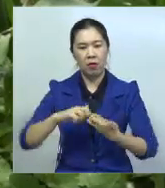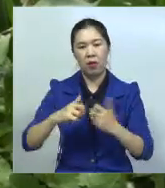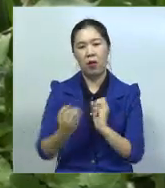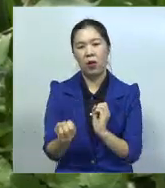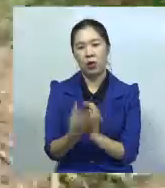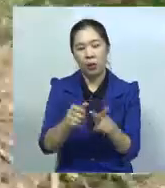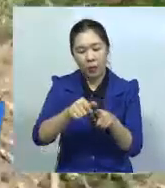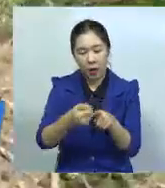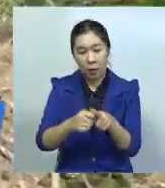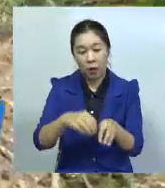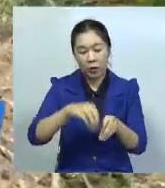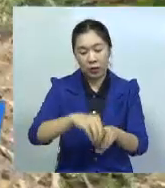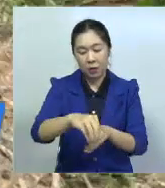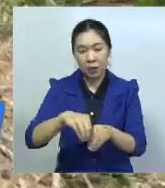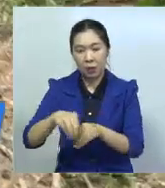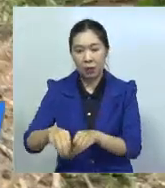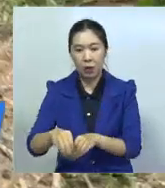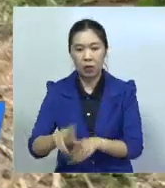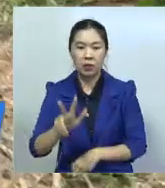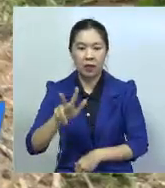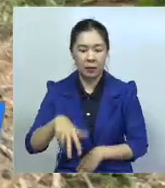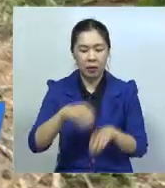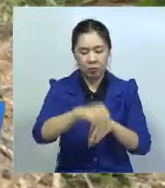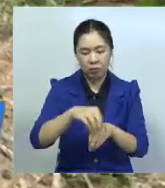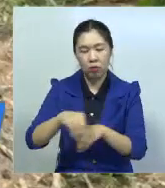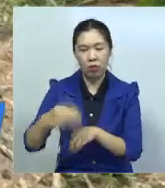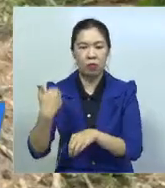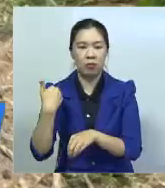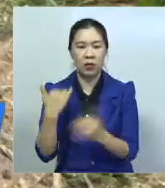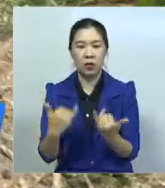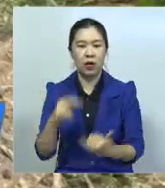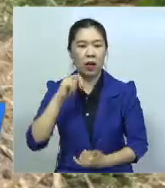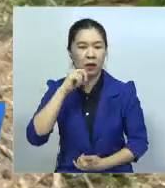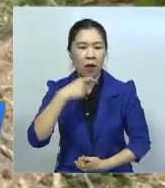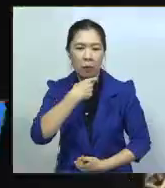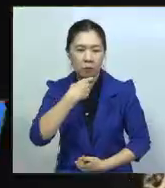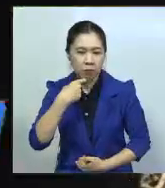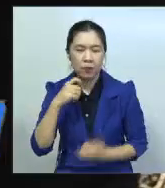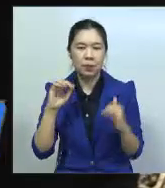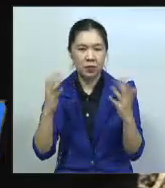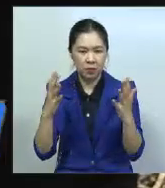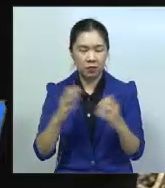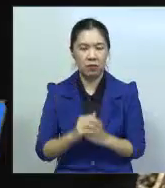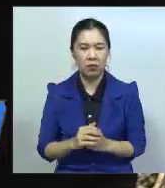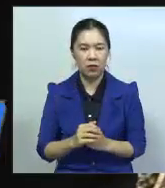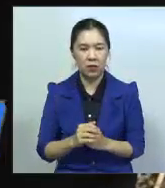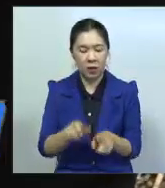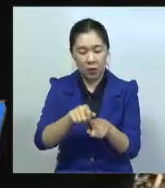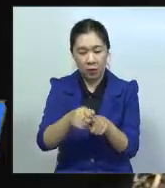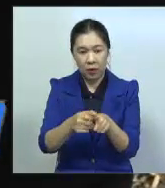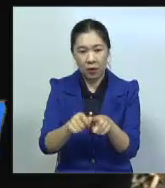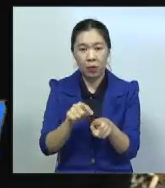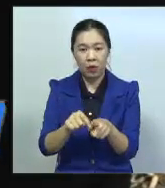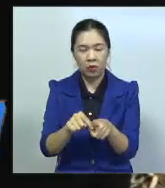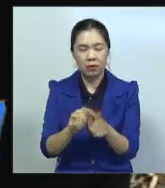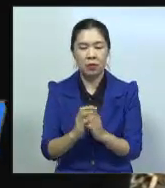กระทบต่อแปลงข้าวโพดที่ปลูกไว้กว่า 3,000 ต้นเพราะว่าตอนนี้ต้นข้าวโพดเนี่ยขาดน้ำไปหล่อเลี้ยงทำให้บรรดาฝักข้าวโพดต่างๆเขาบ